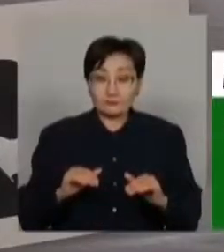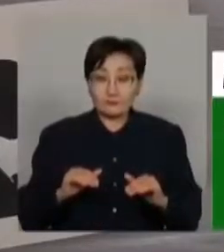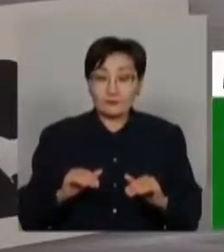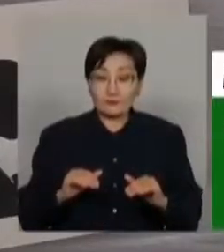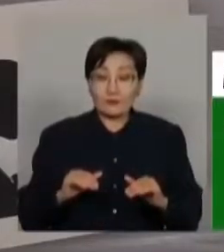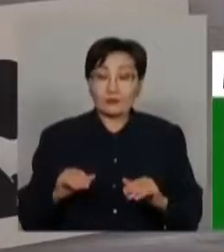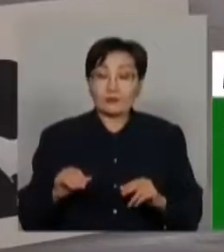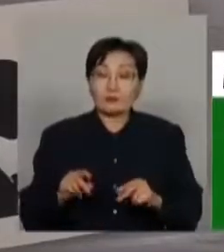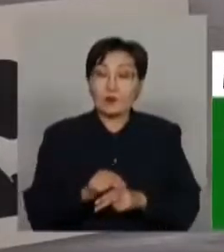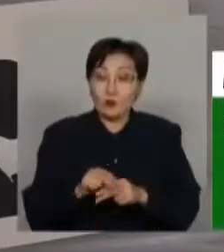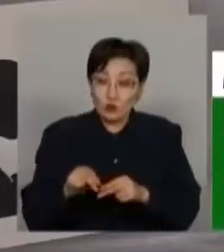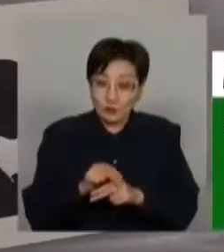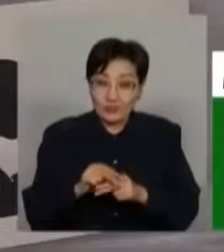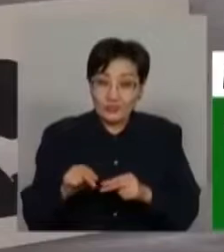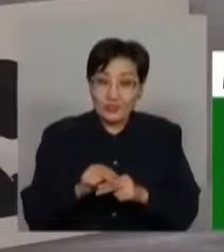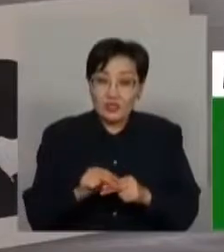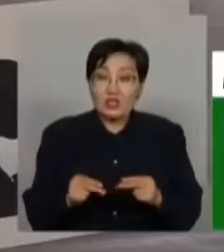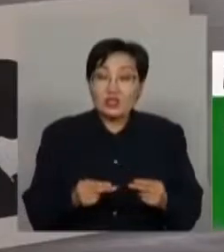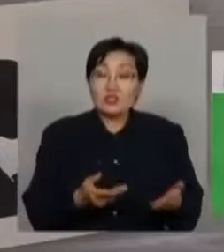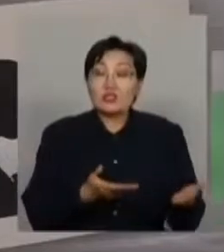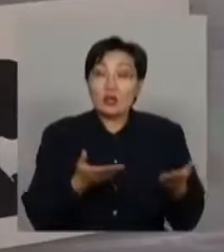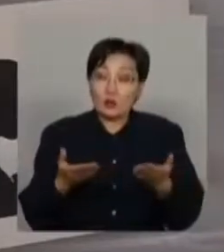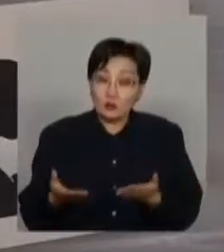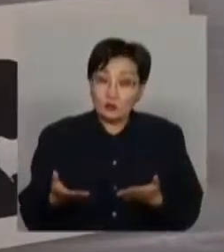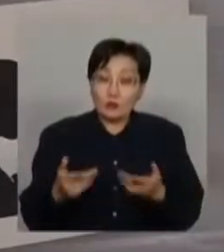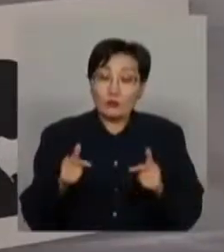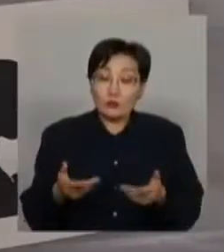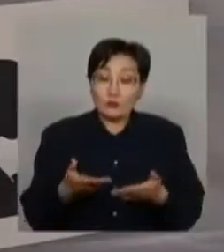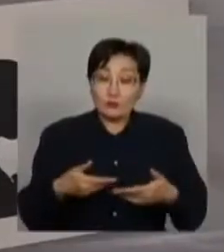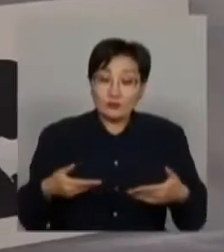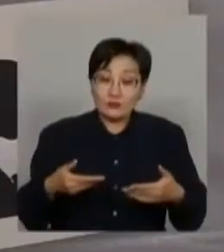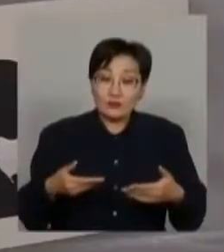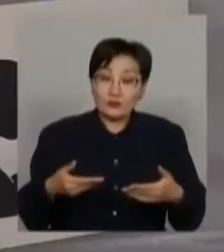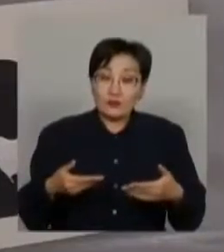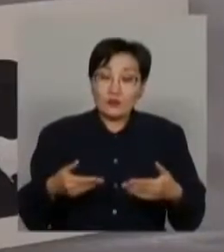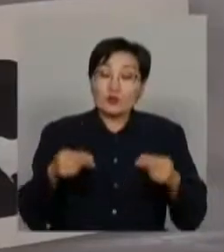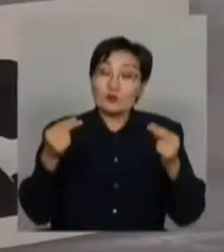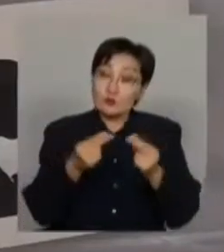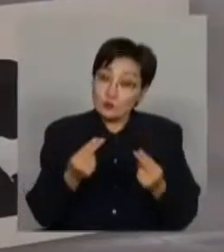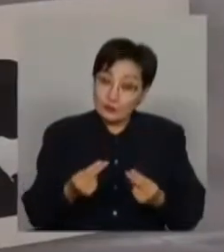үйірмеге шақыру. Бұл жерде бізде сурет